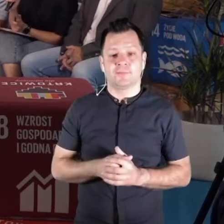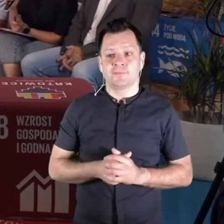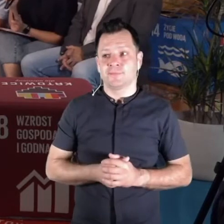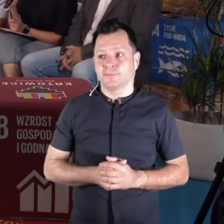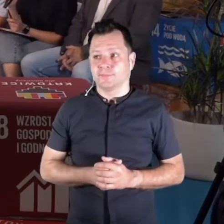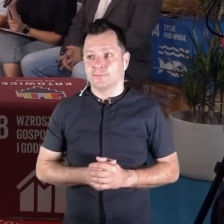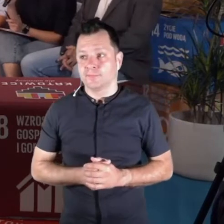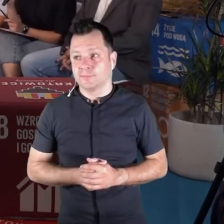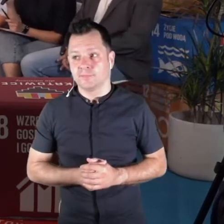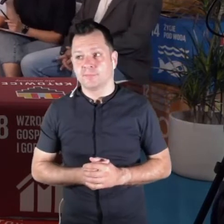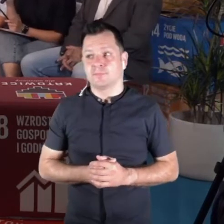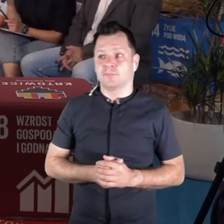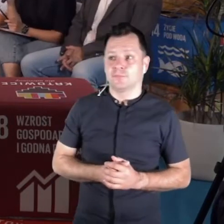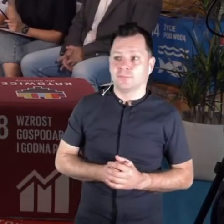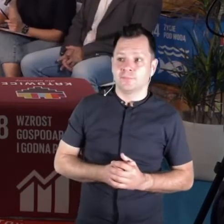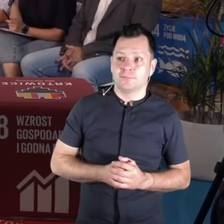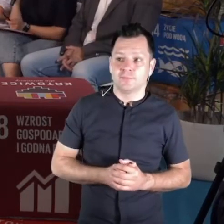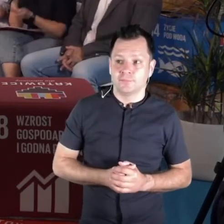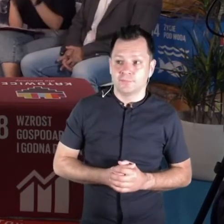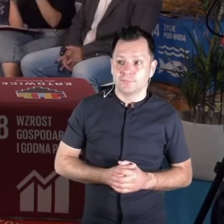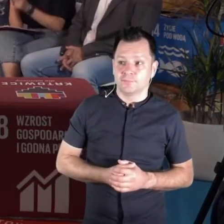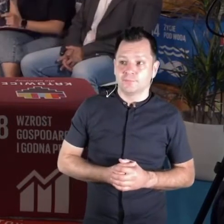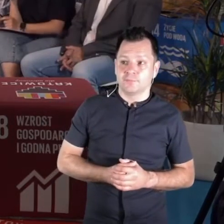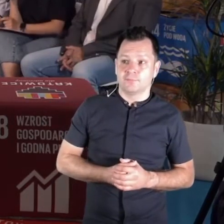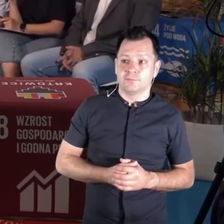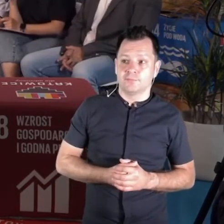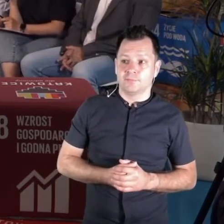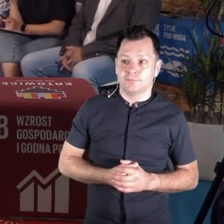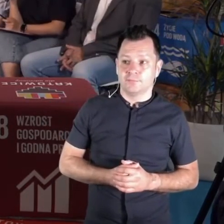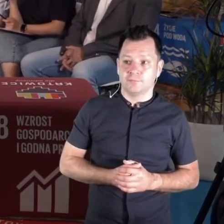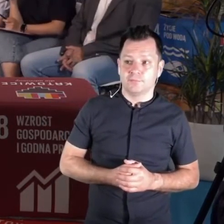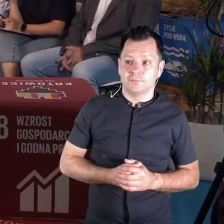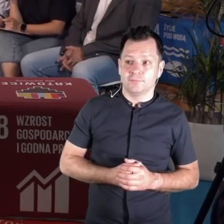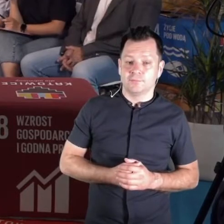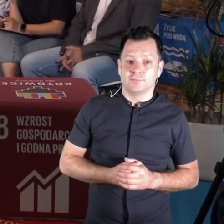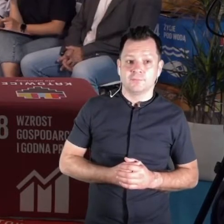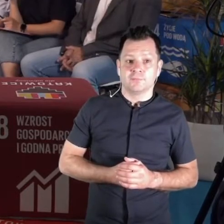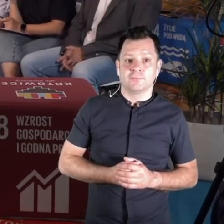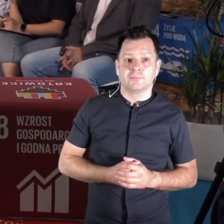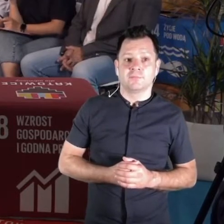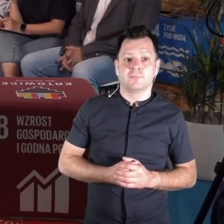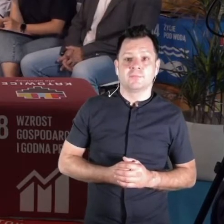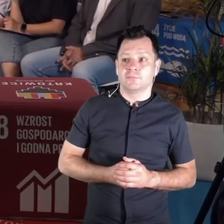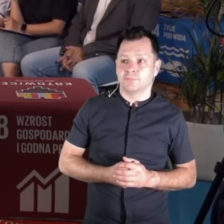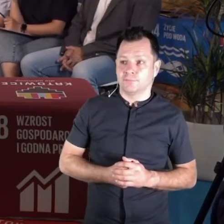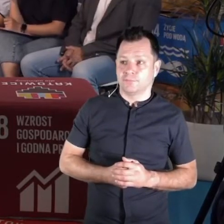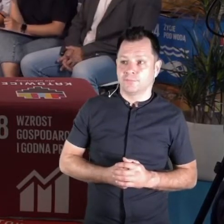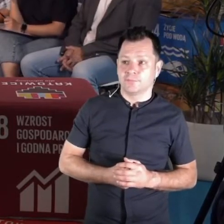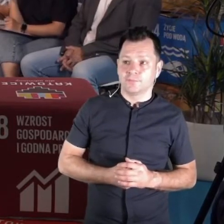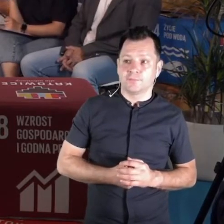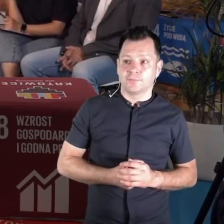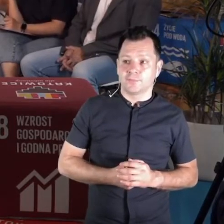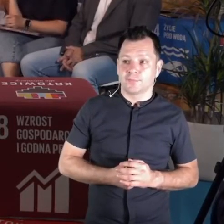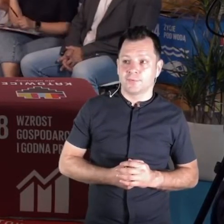Justyna, to jeśli jesteś gotowa, to Dzień dobry Państwu. Jeszcze może poczekajmy na... 3